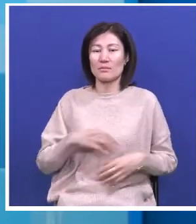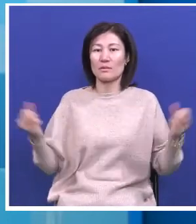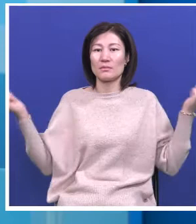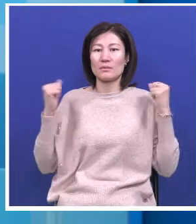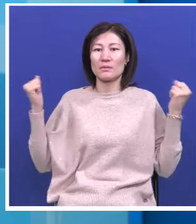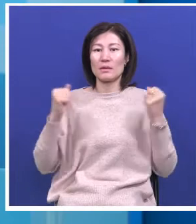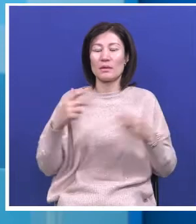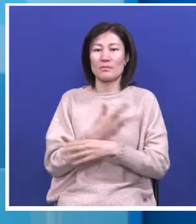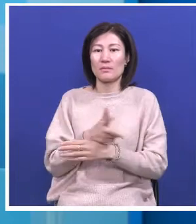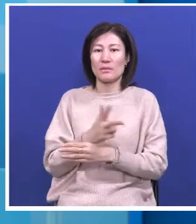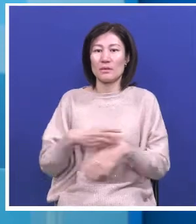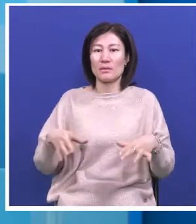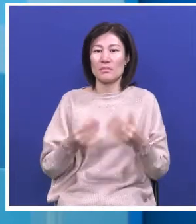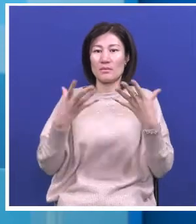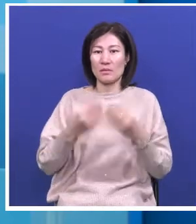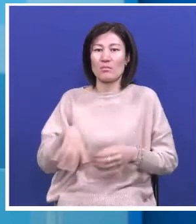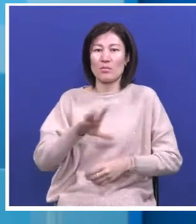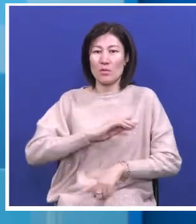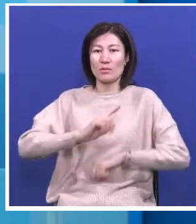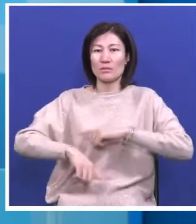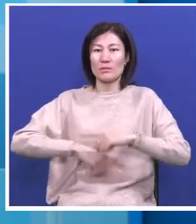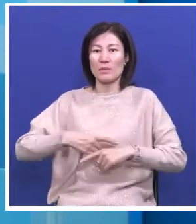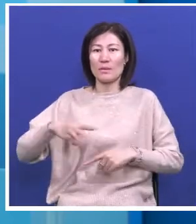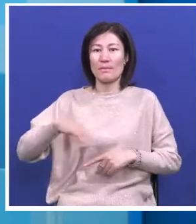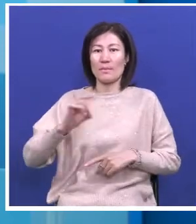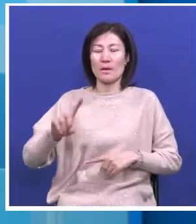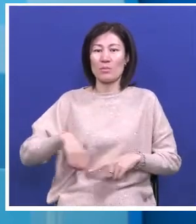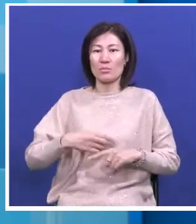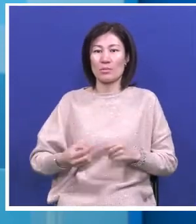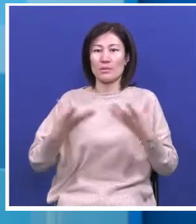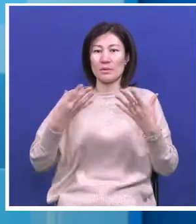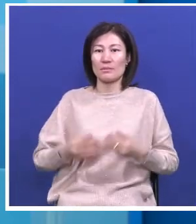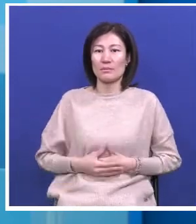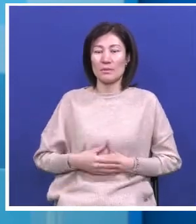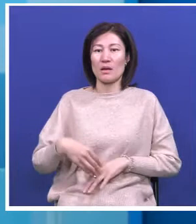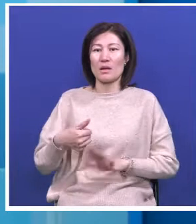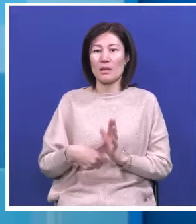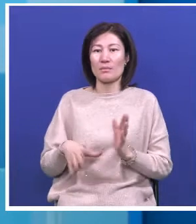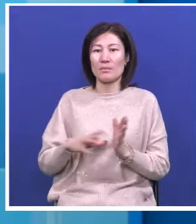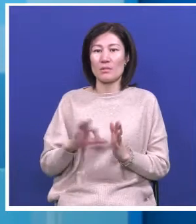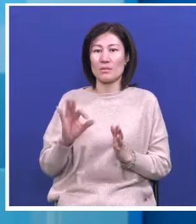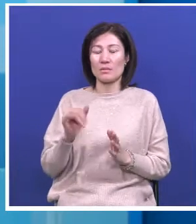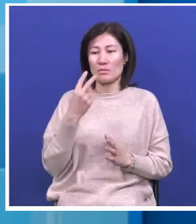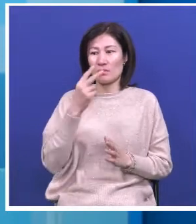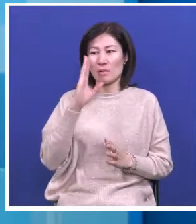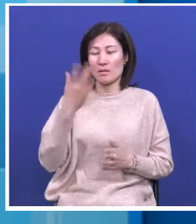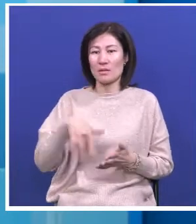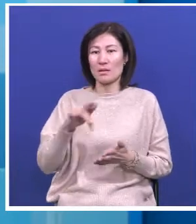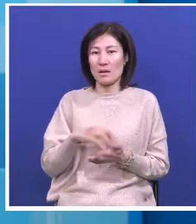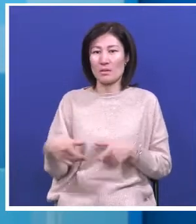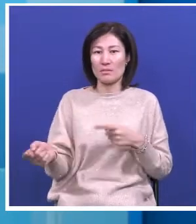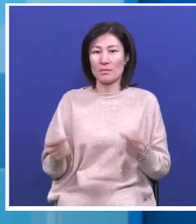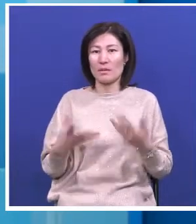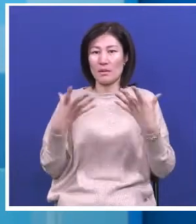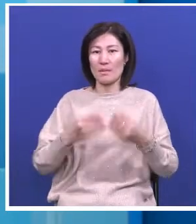бастап, бейне камера құрылғысына дейін болуы керек. Мегаполисте бұл жобаның тиімділігін 65 кәсіпкер көруде. Олар қалай